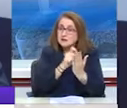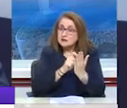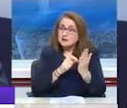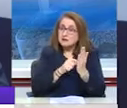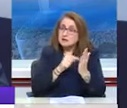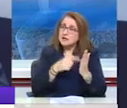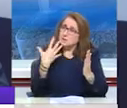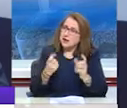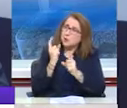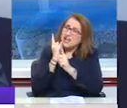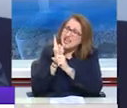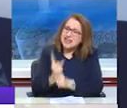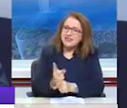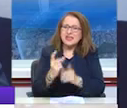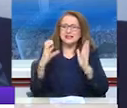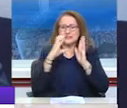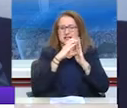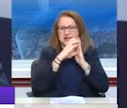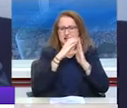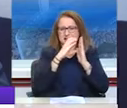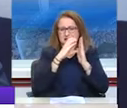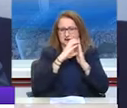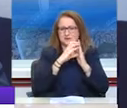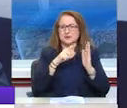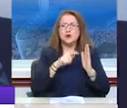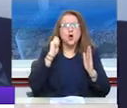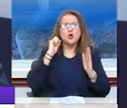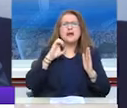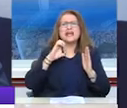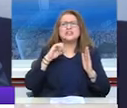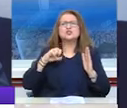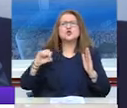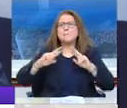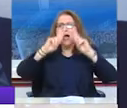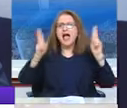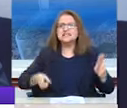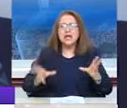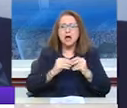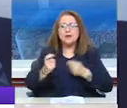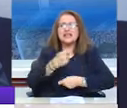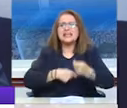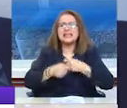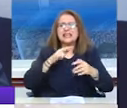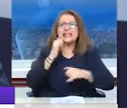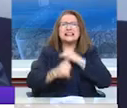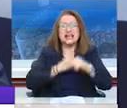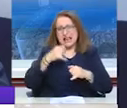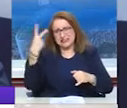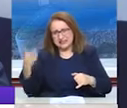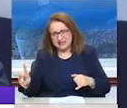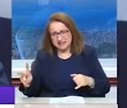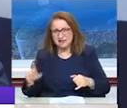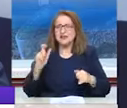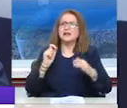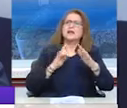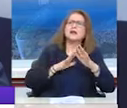στις ειδικές κατηγορίες SOP είναι SOP και επιχειρήσεων έκδοσης πρωτογενούς branded ψηφιακού περιεχομένου, οι